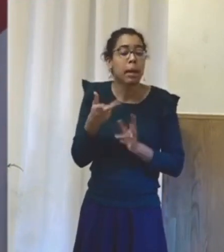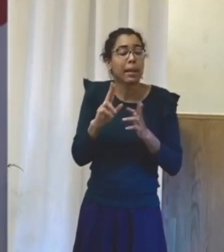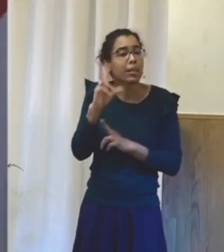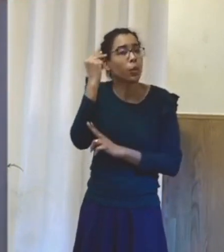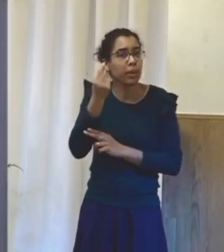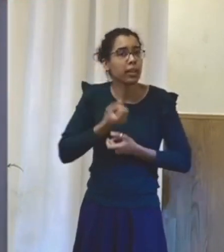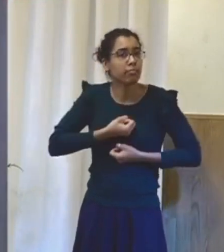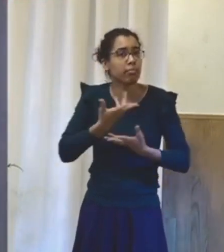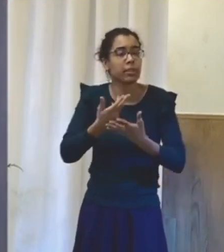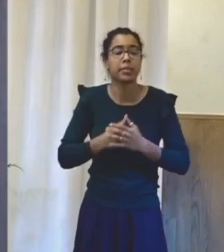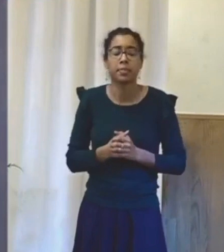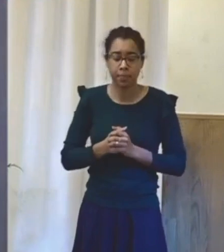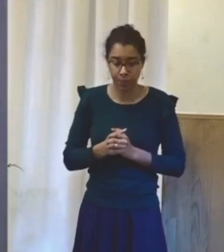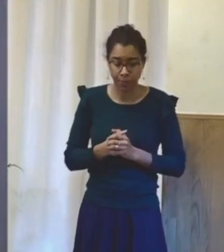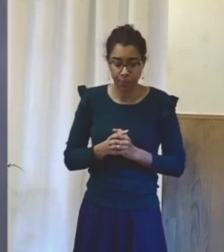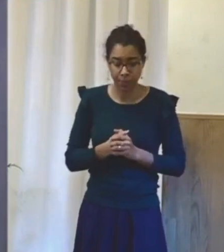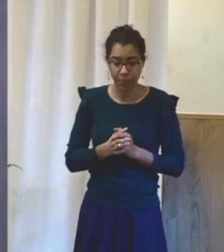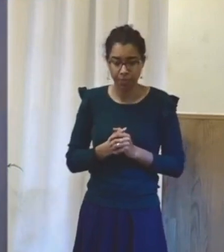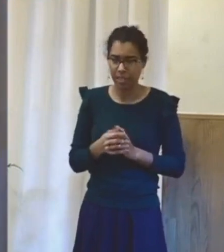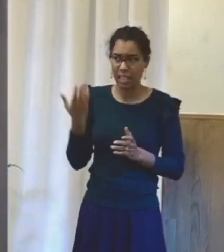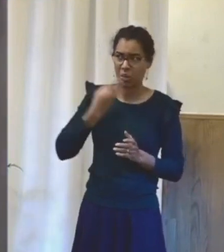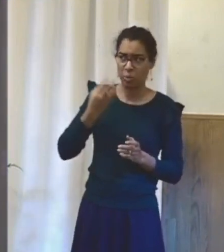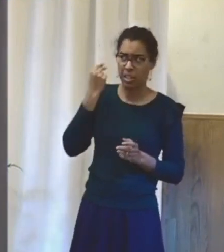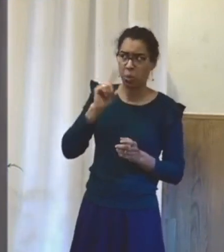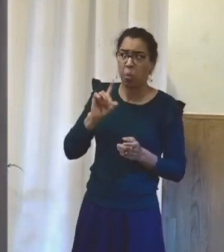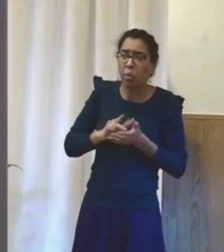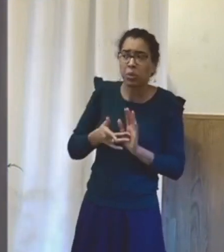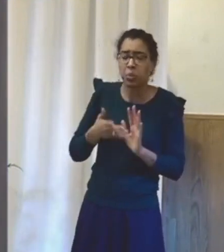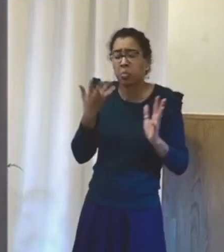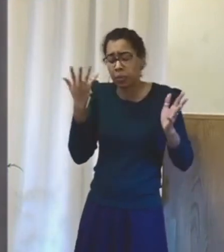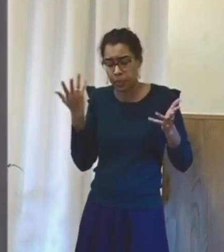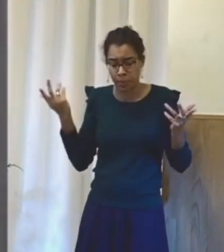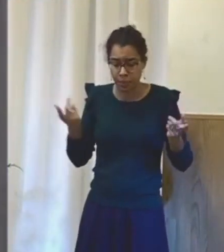dit, Seigneur, mais je ne comprends pas trop ce que tu veux me dire là.